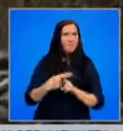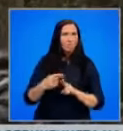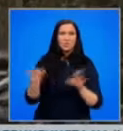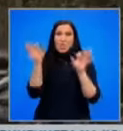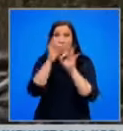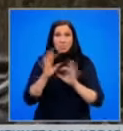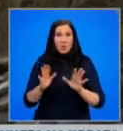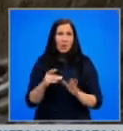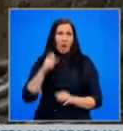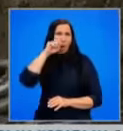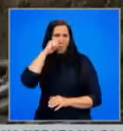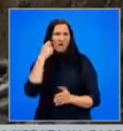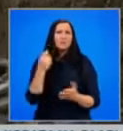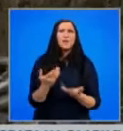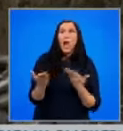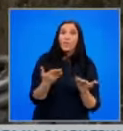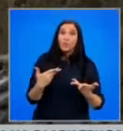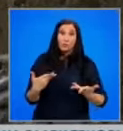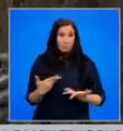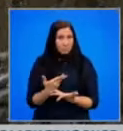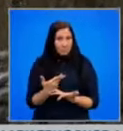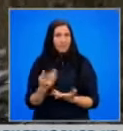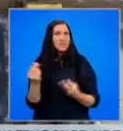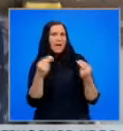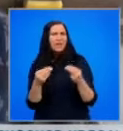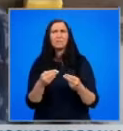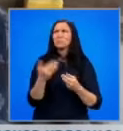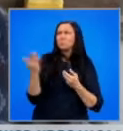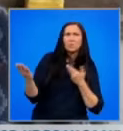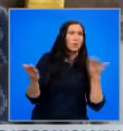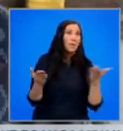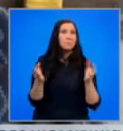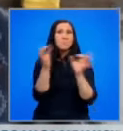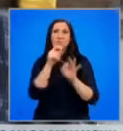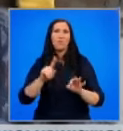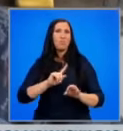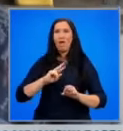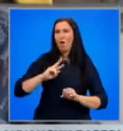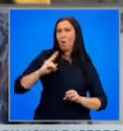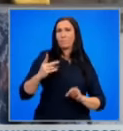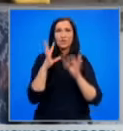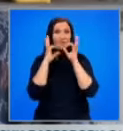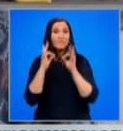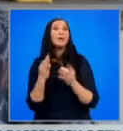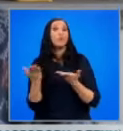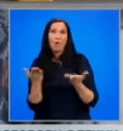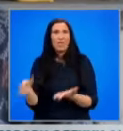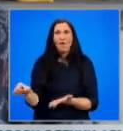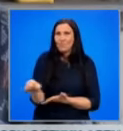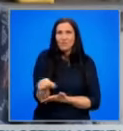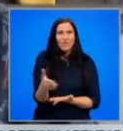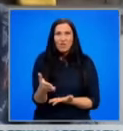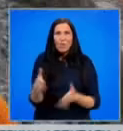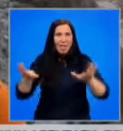Никога. Оплаквали сме се, къде трябва съвета насам натам. Никой не връща внимание, е докъде го докарахме